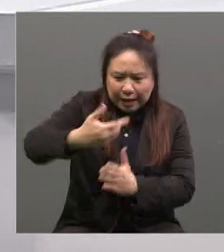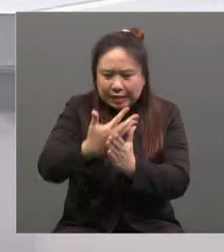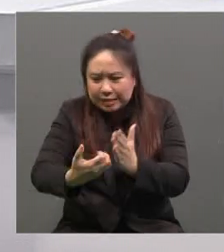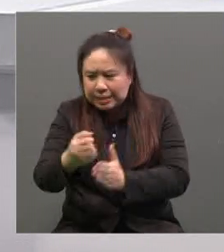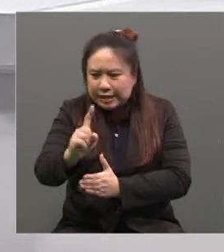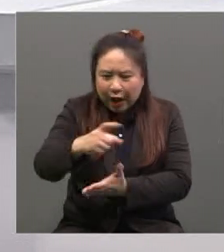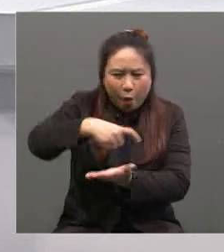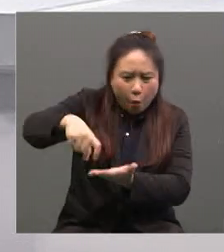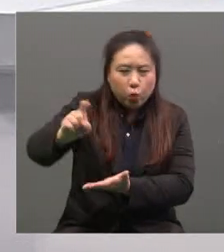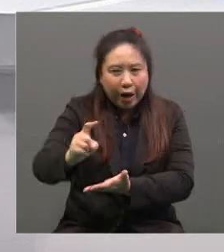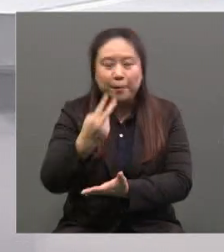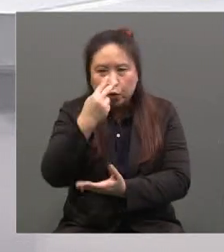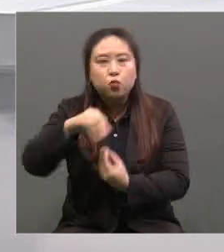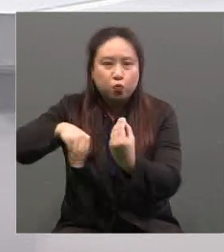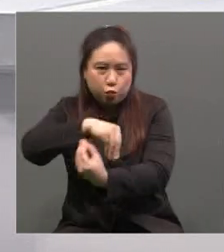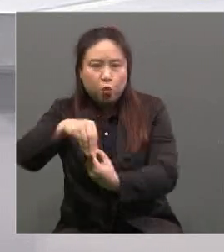อย่างไรก็สามารถที่จะดูเส้นทางการเงินได้นะครับ